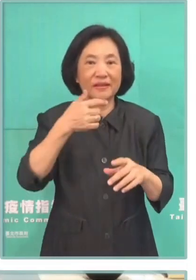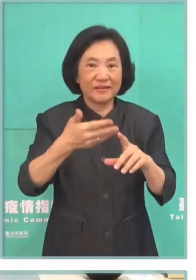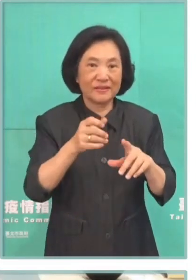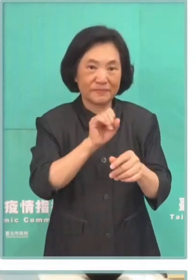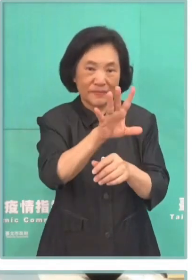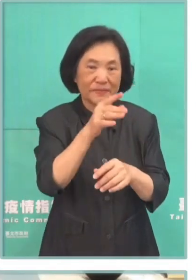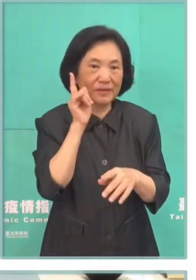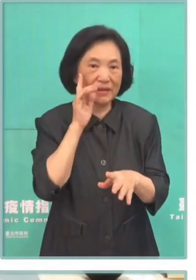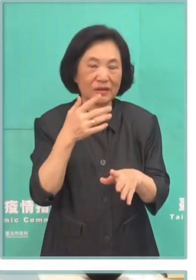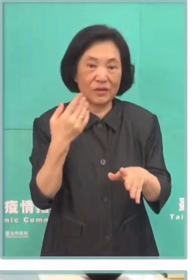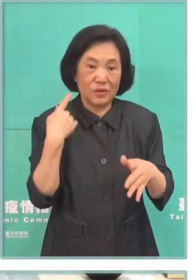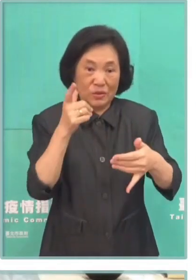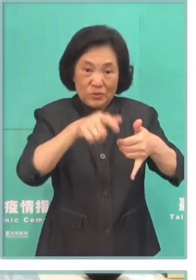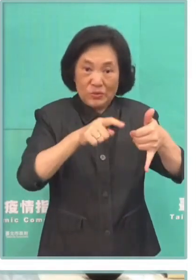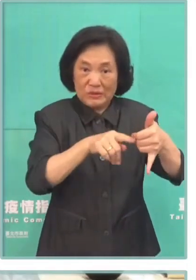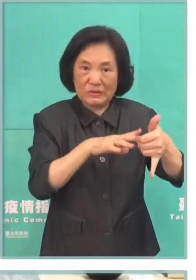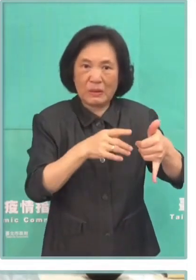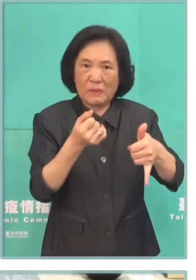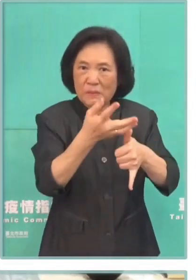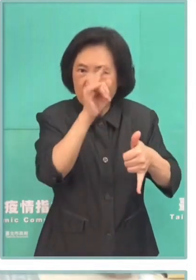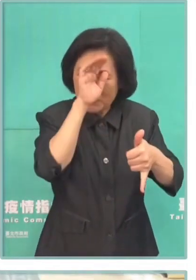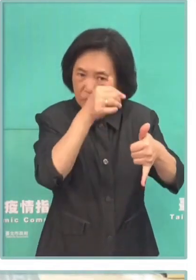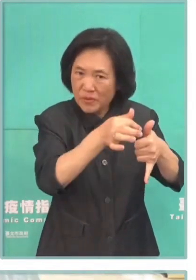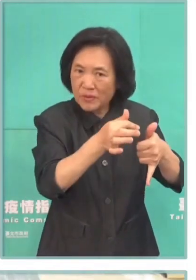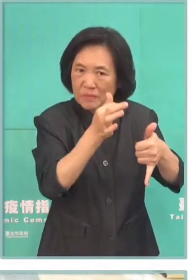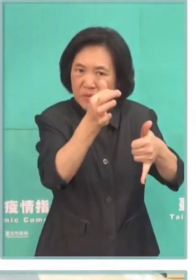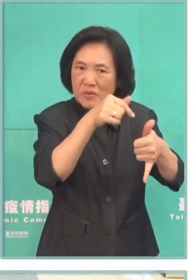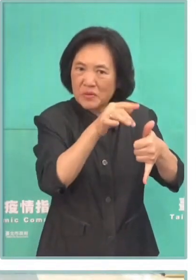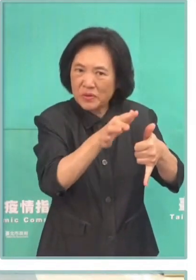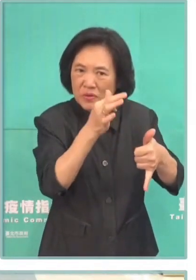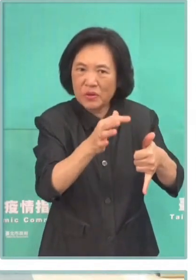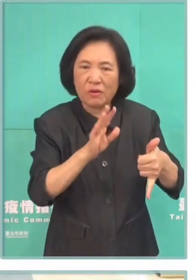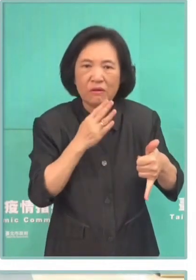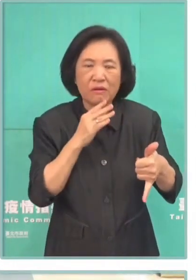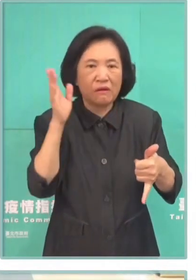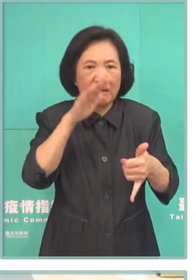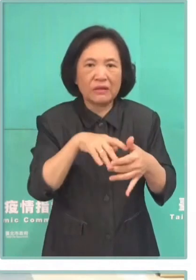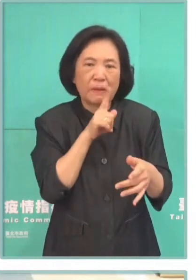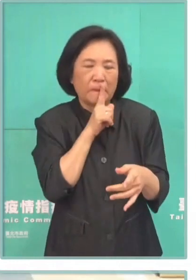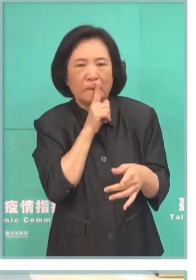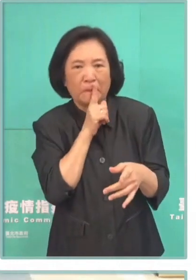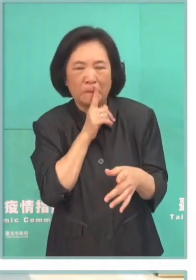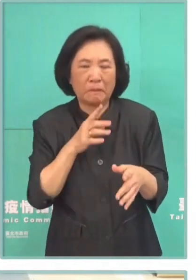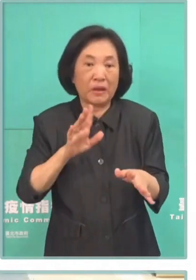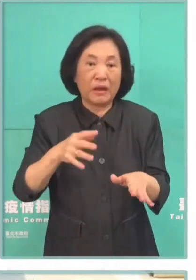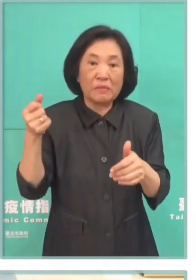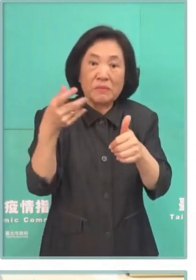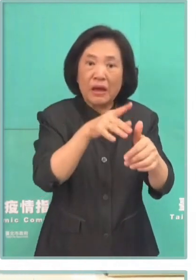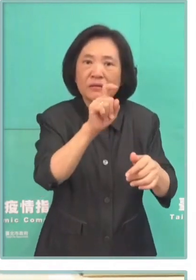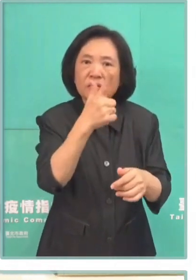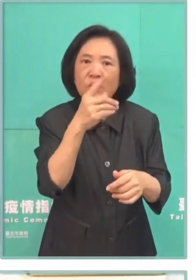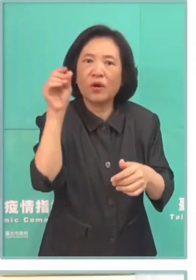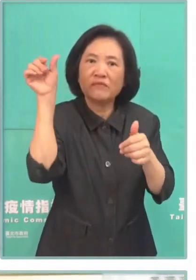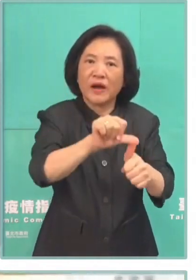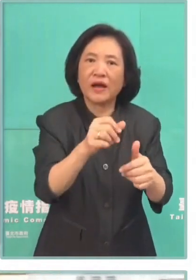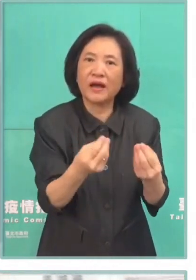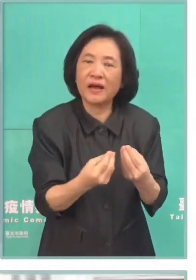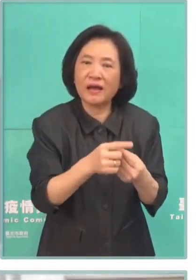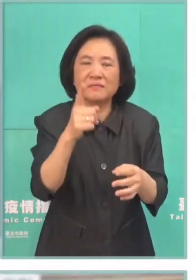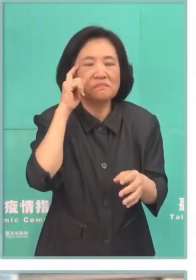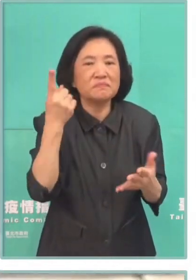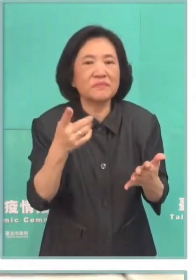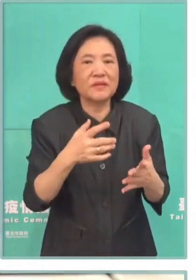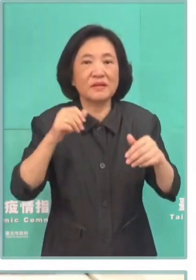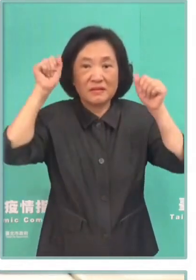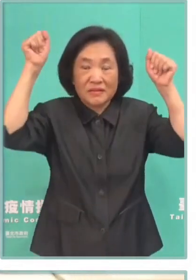昨天隐匿足迹与职业的确诊者，最后被北市开罚16万元。最后定案这个金额的考量是什么？以及健身中